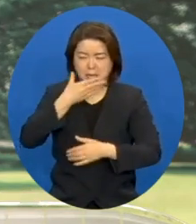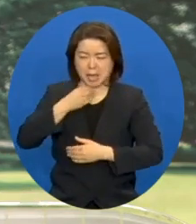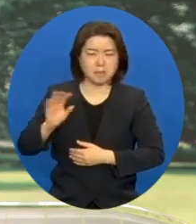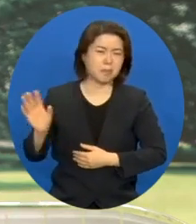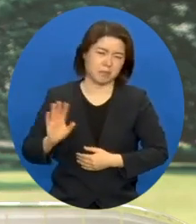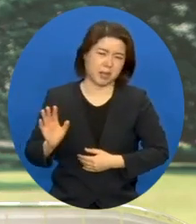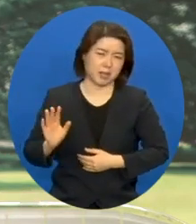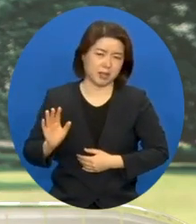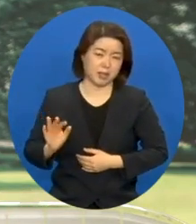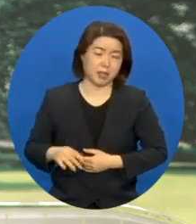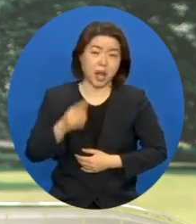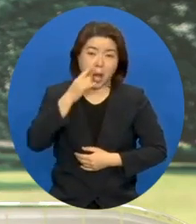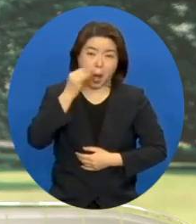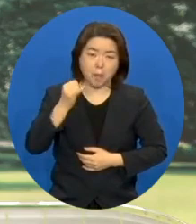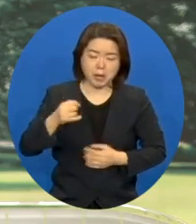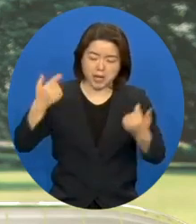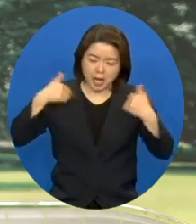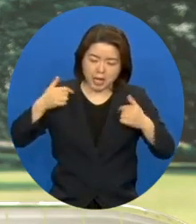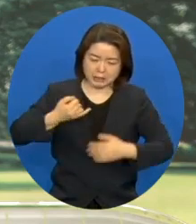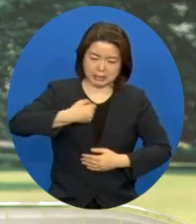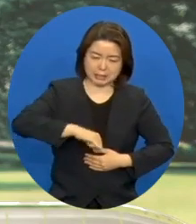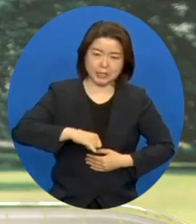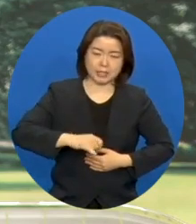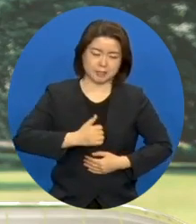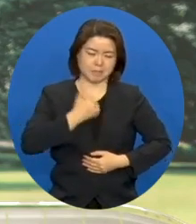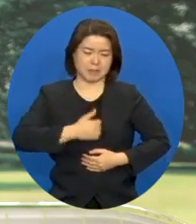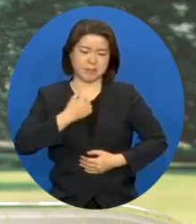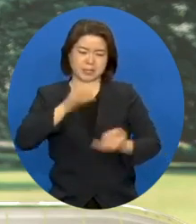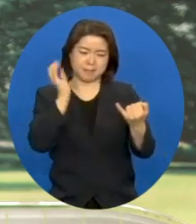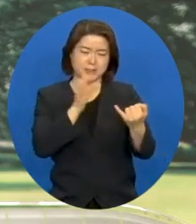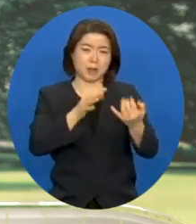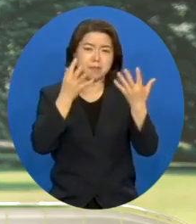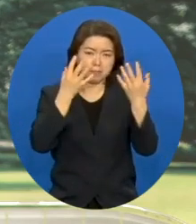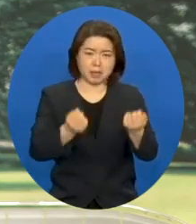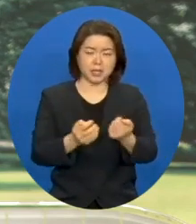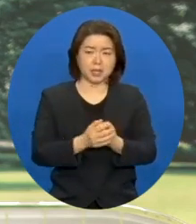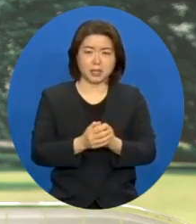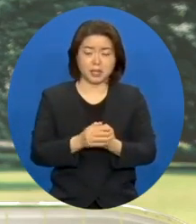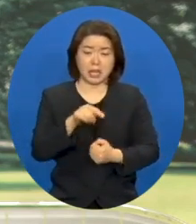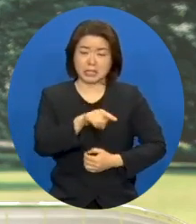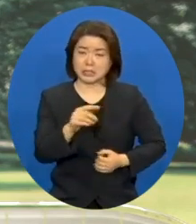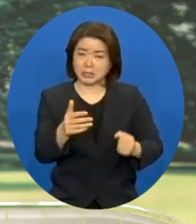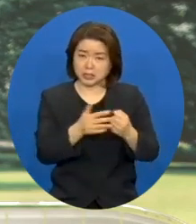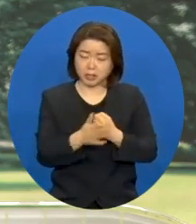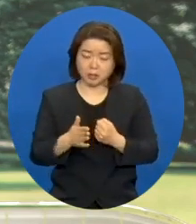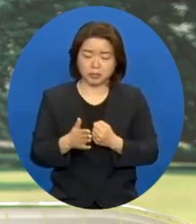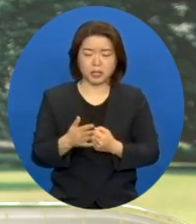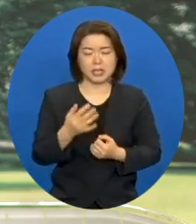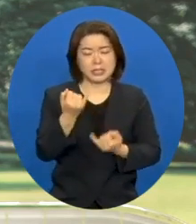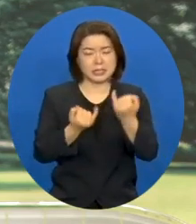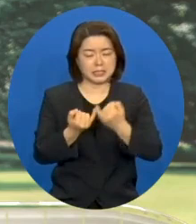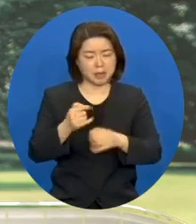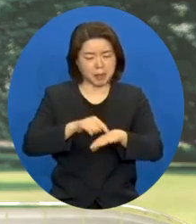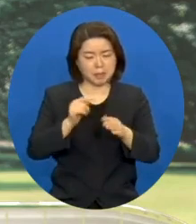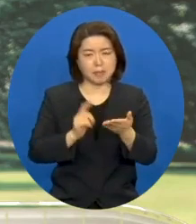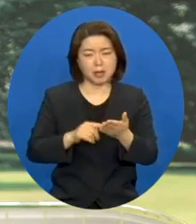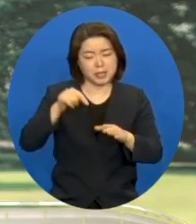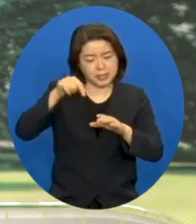때문에 엄마는 딸에게 늘 화를 많이 내었고 그로 인해 이 자매의 마음에 깊은 상처가